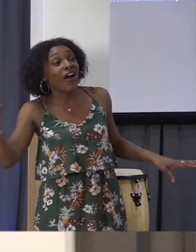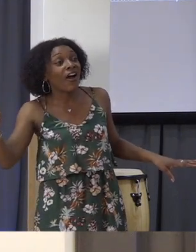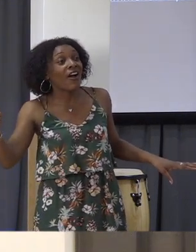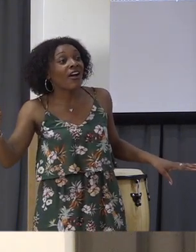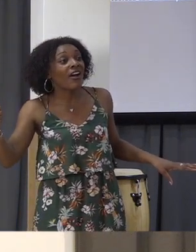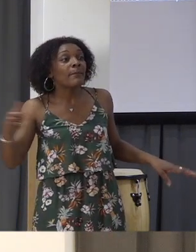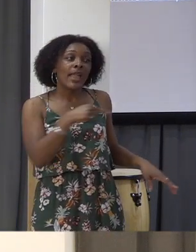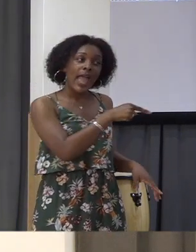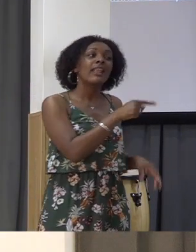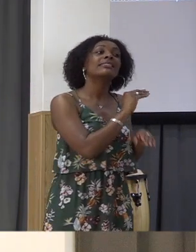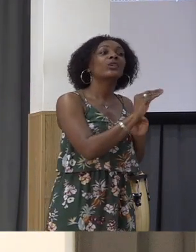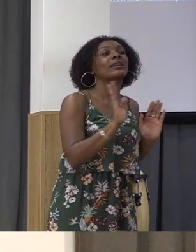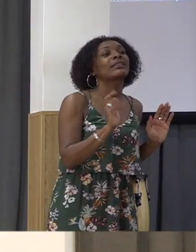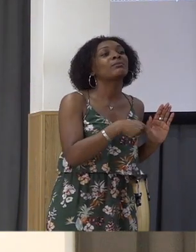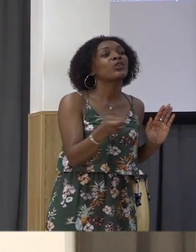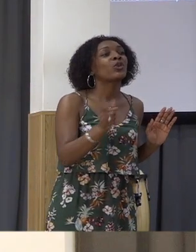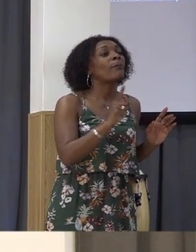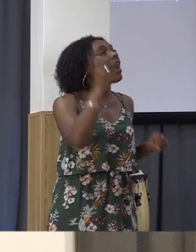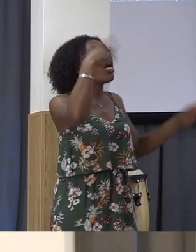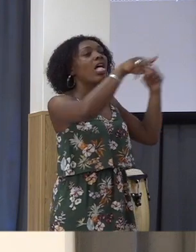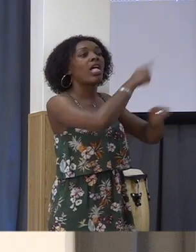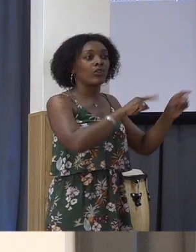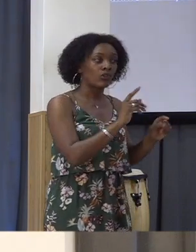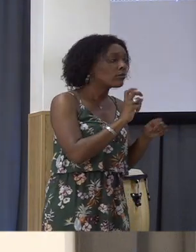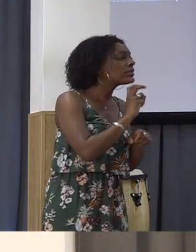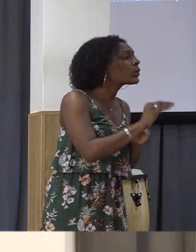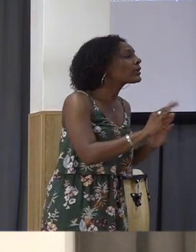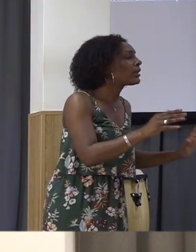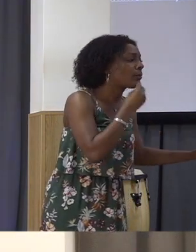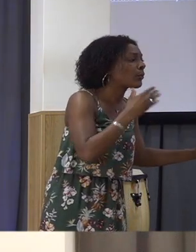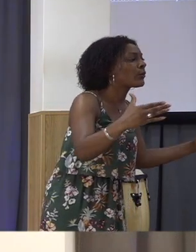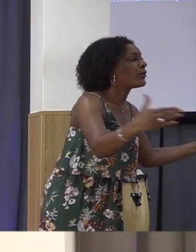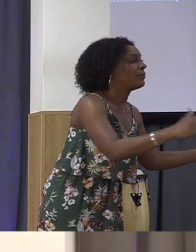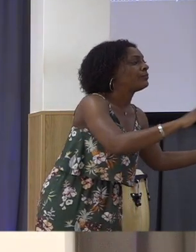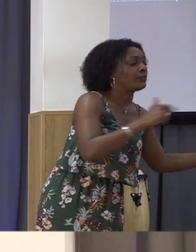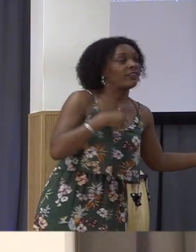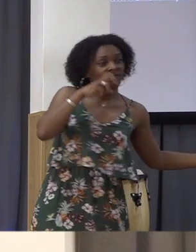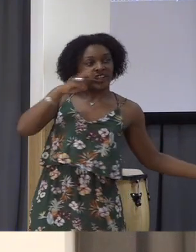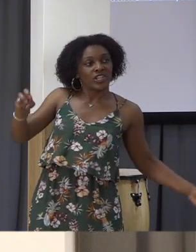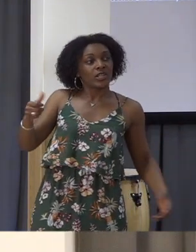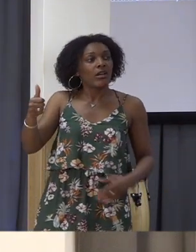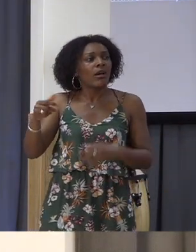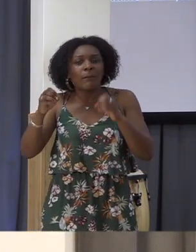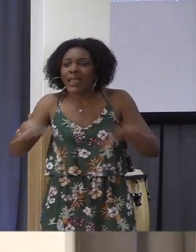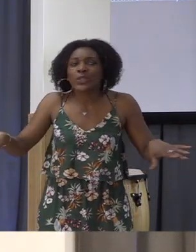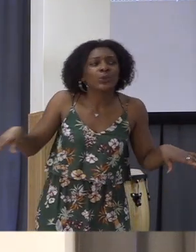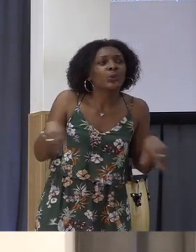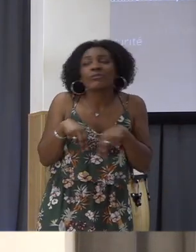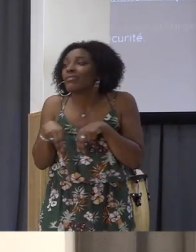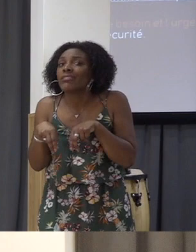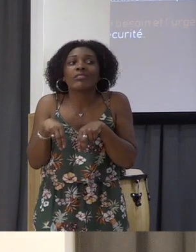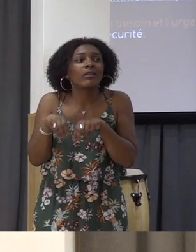qui étaient en sécurité pour aller chercher celles qui étaient dans le besoin.